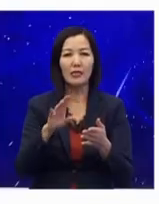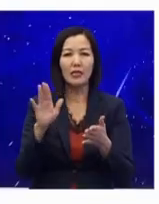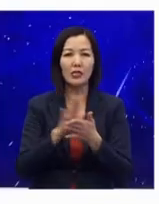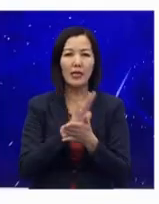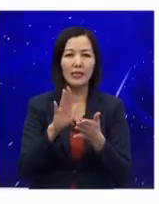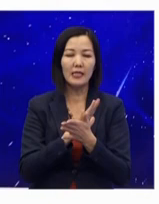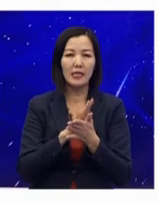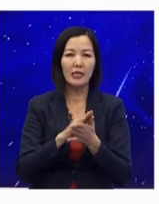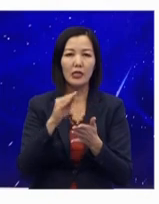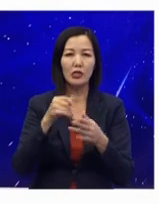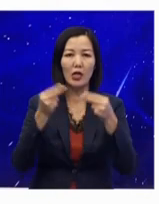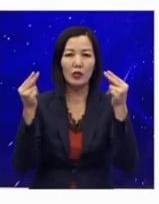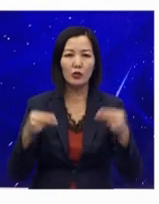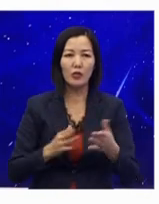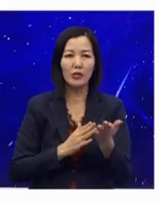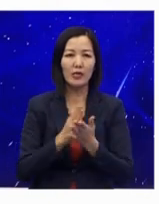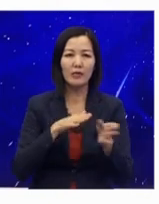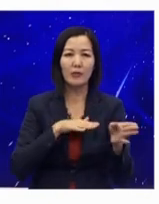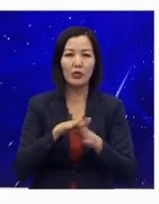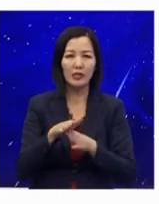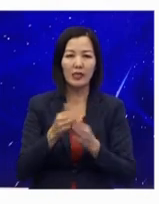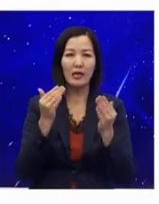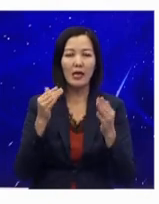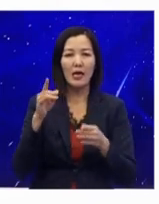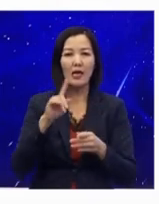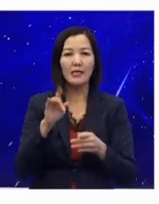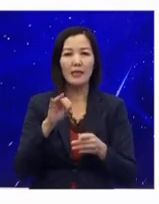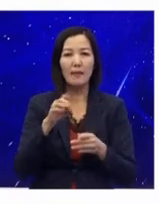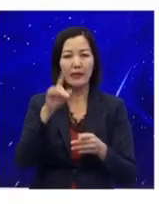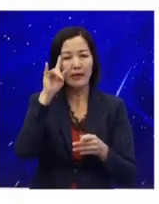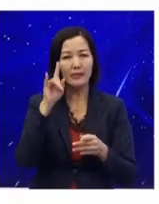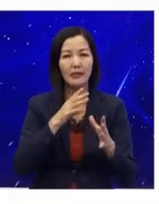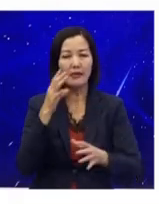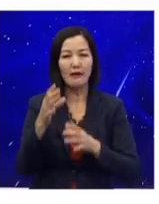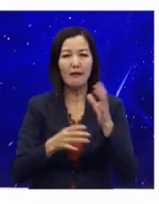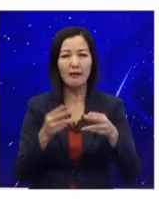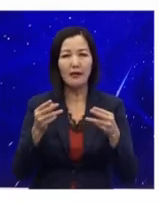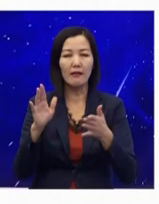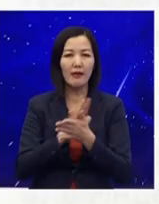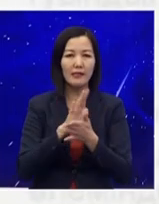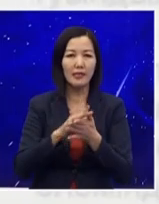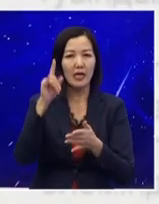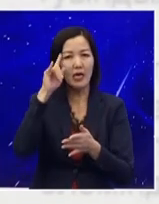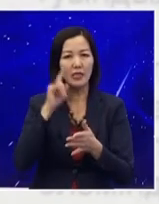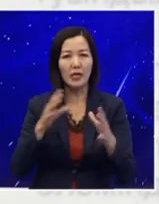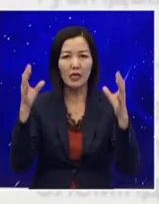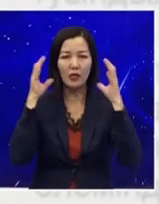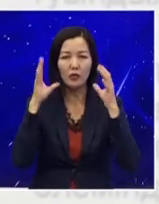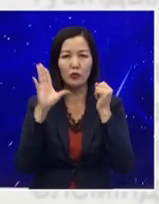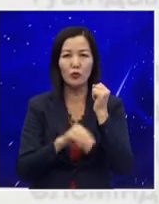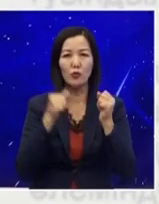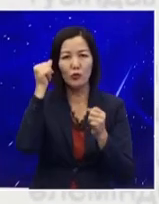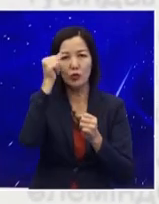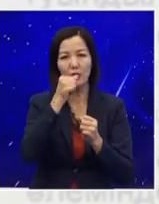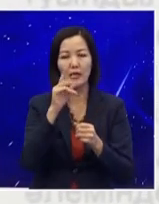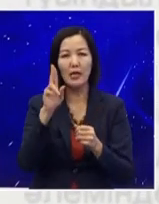газеттерінде, жалын журналында қызмет жасады. Заман Қазақстан халықаралық газетінің, Қазақ радиосының соңғы жылдарда қазақ әдебиеті газетінің